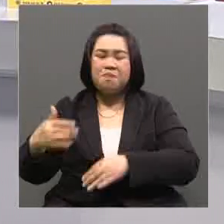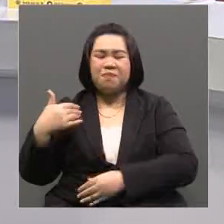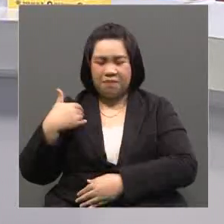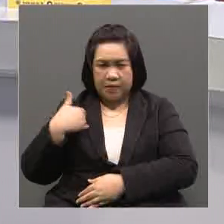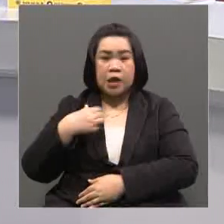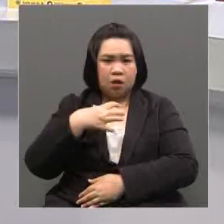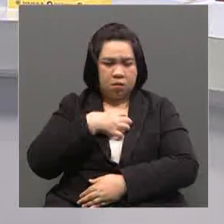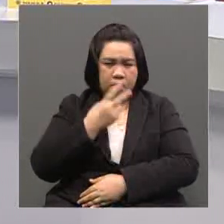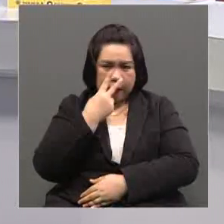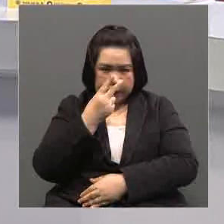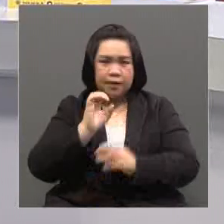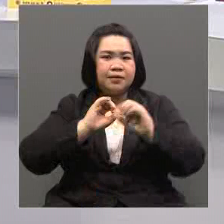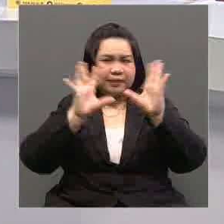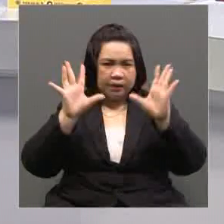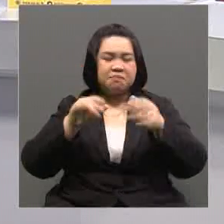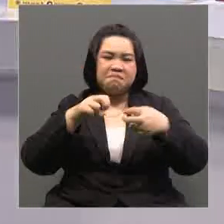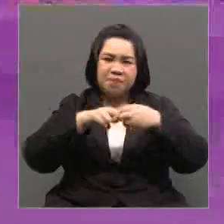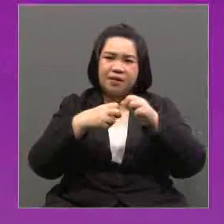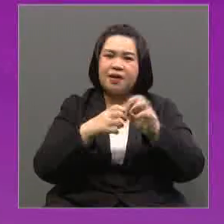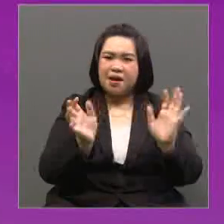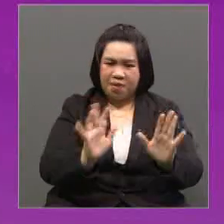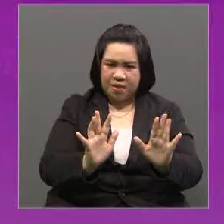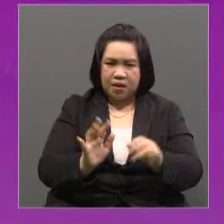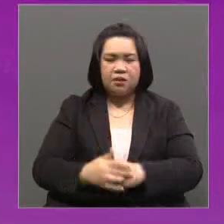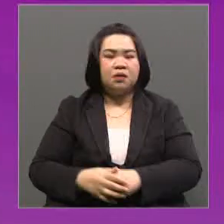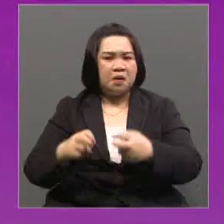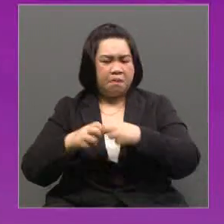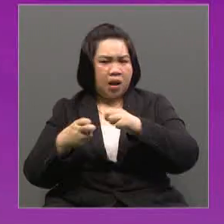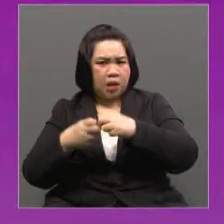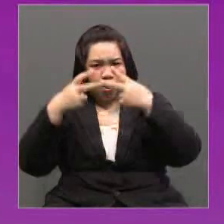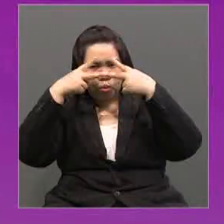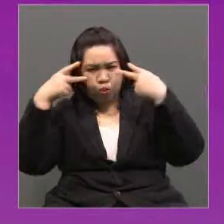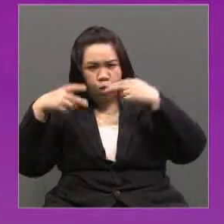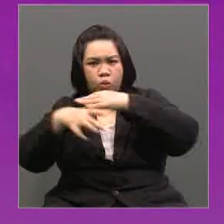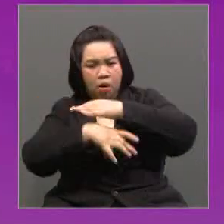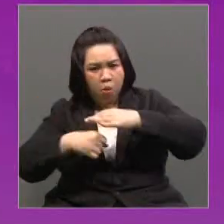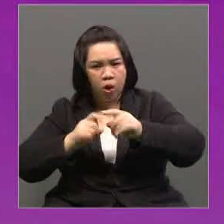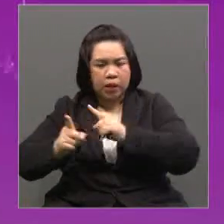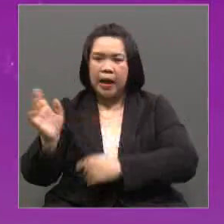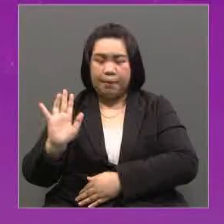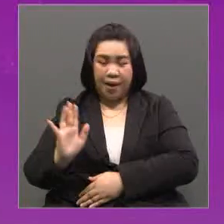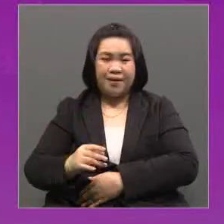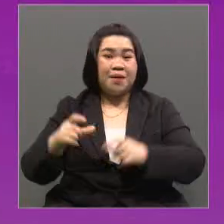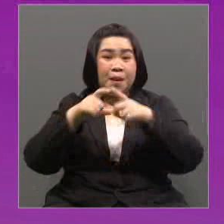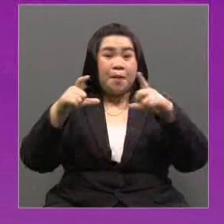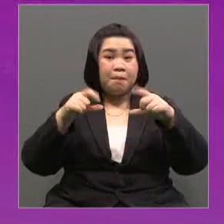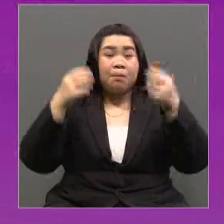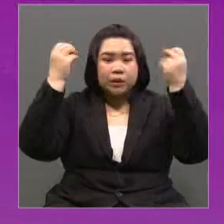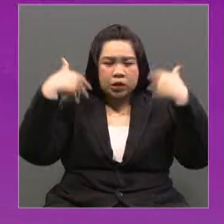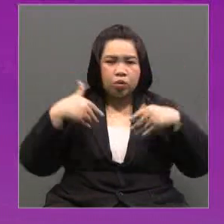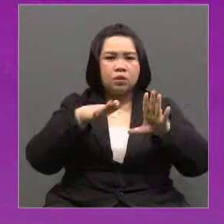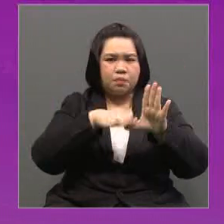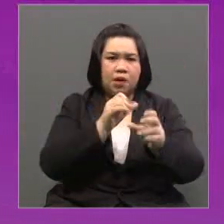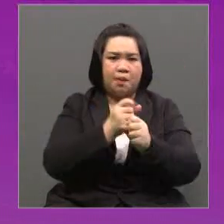การเลือกตั้งนั้นไม่มีปัญหาทั้งเรื่องของการกวาดล้างอาชญากรรมการเปิดบริการทำบัตรประชาชนทุกวันเพื่อให้ประชาชน